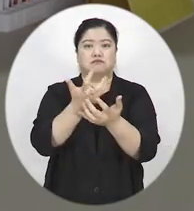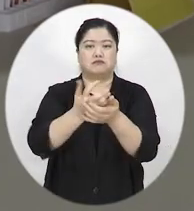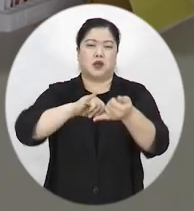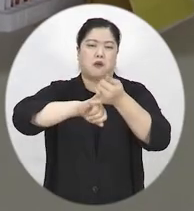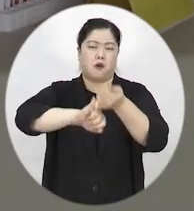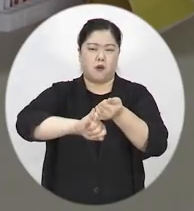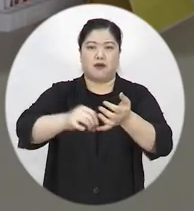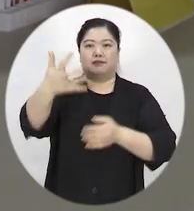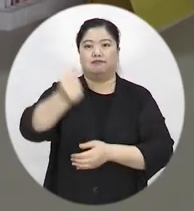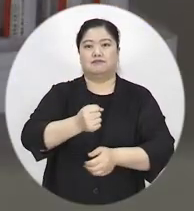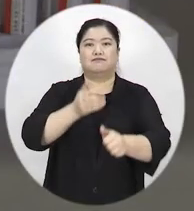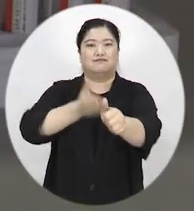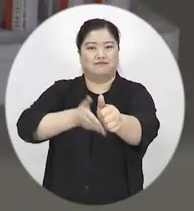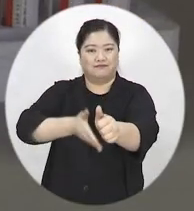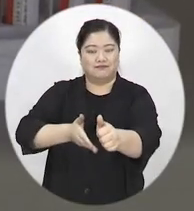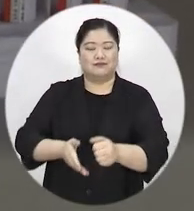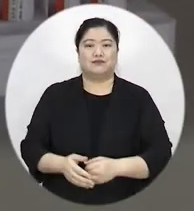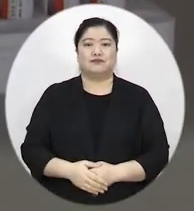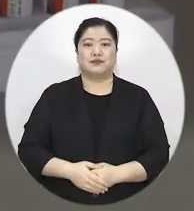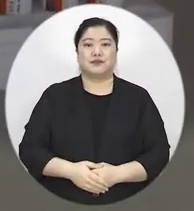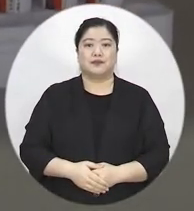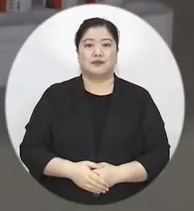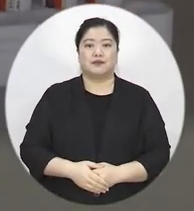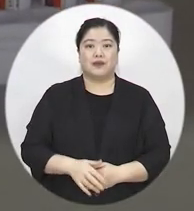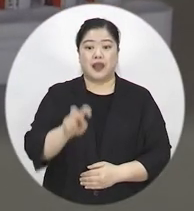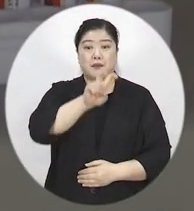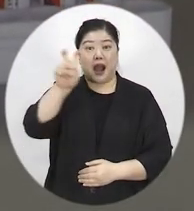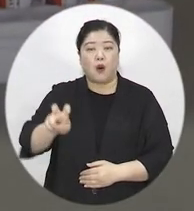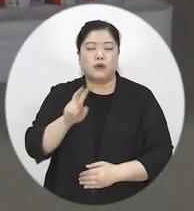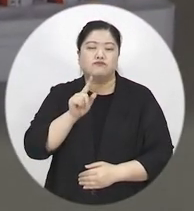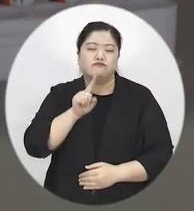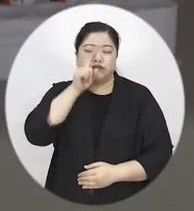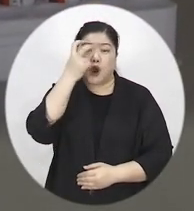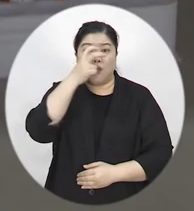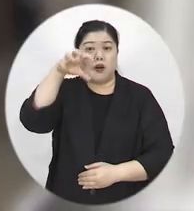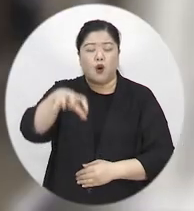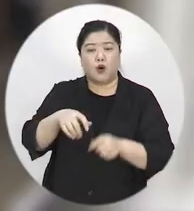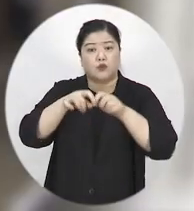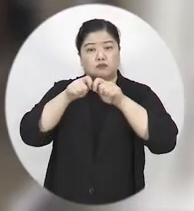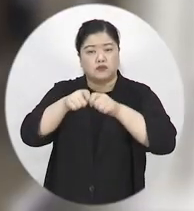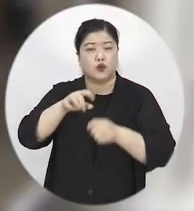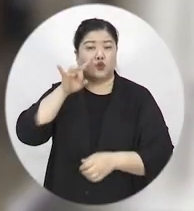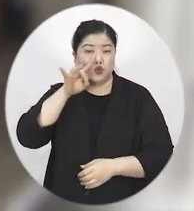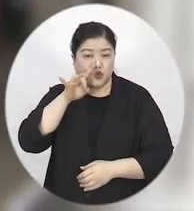있는 증빙 자료를 반드시 지참해야 합니다. 마곡